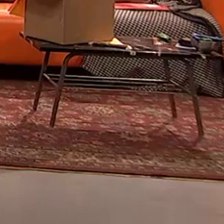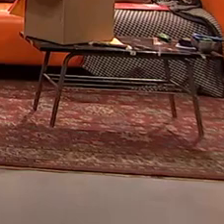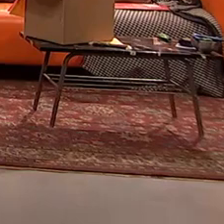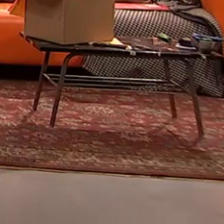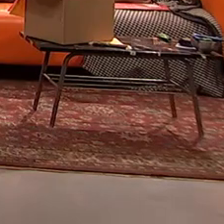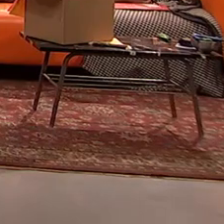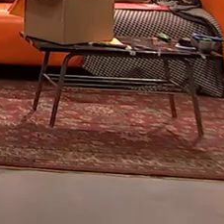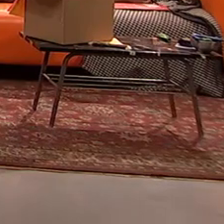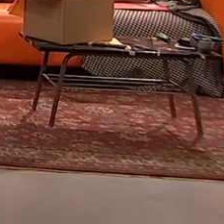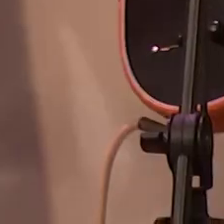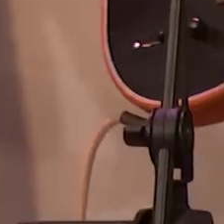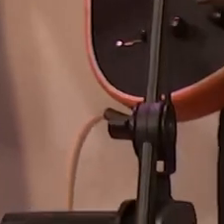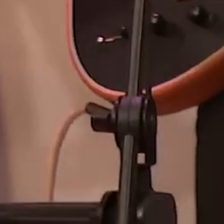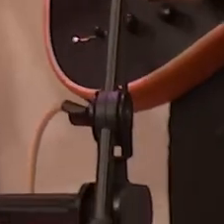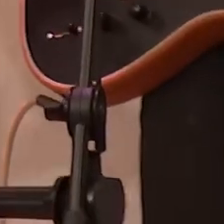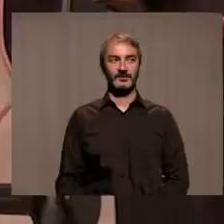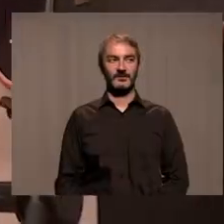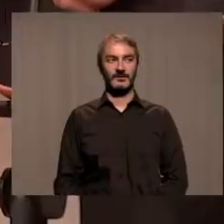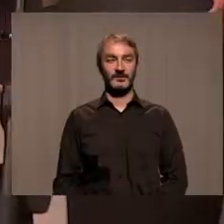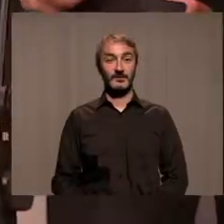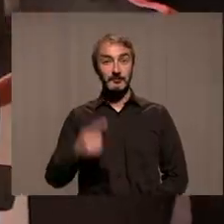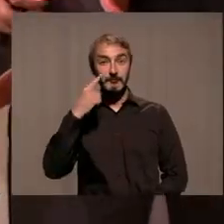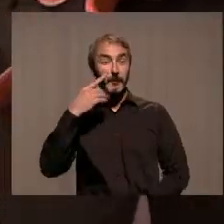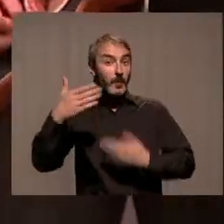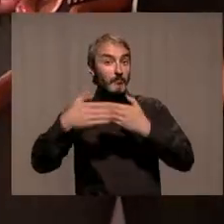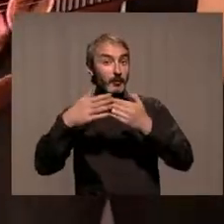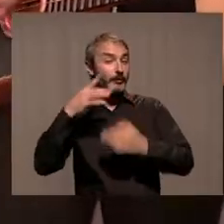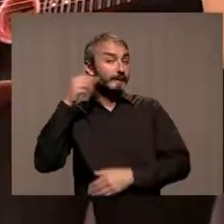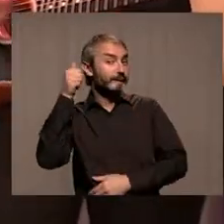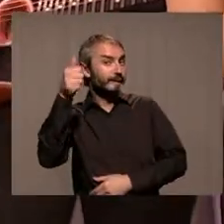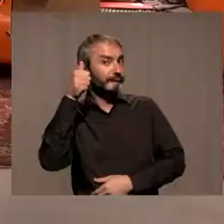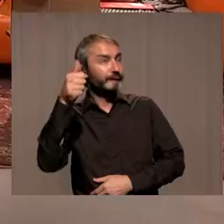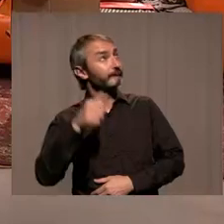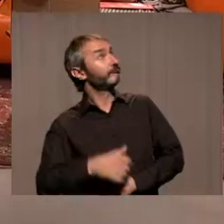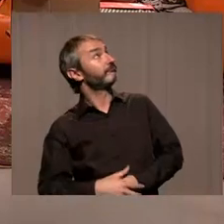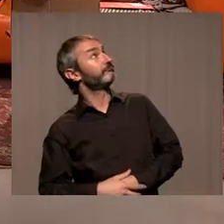Cuenta que tengo aquí, ¿veus? ¿Segur que va así, això? Crec que sí.